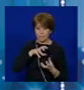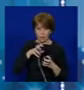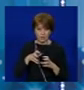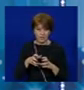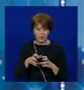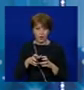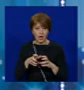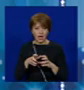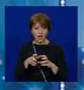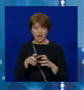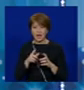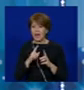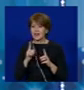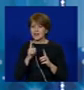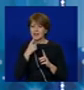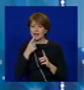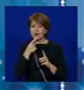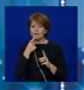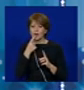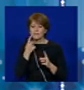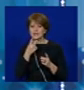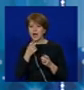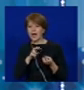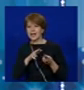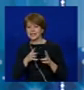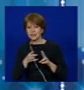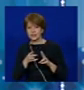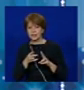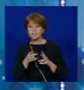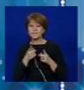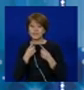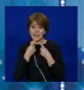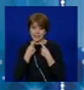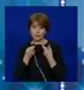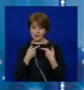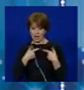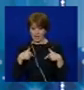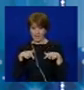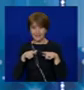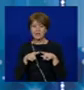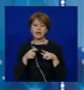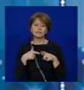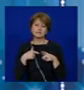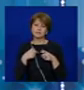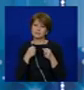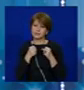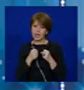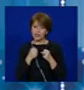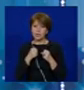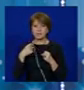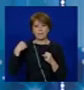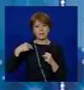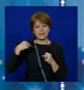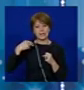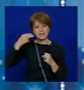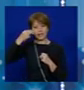като разделение. Не говорим за различията. И завършвам с това. Затова ние толкова много държим на президентската институция и винаги